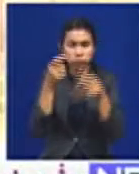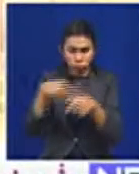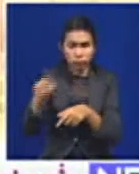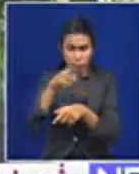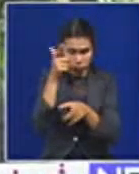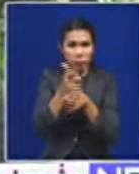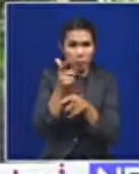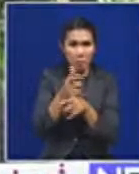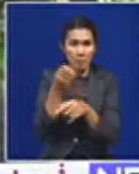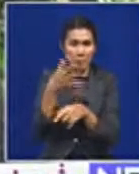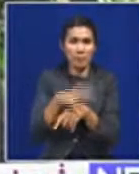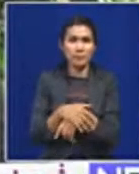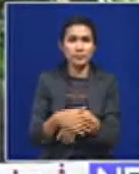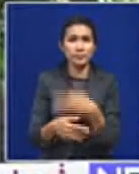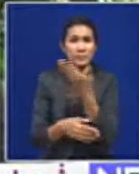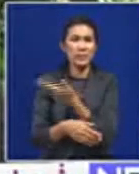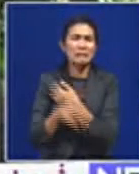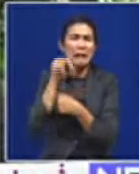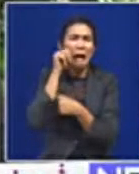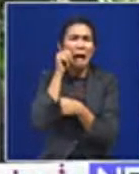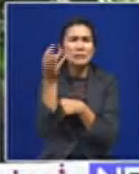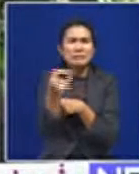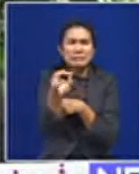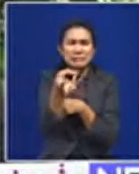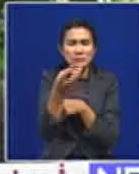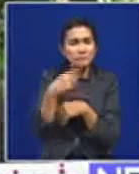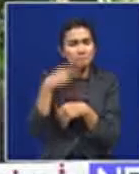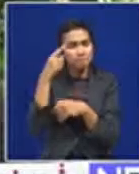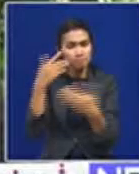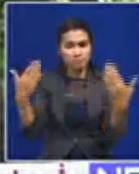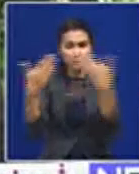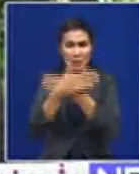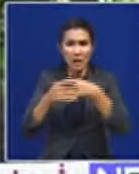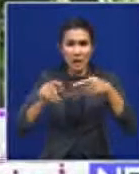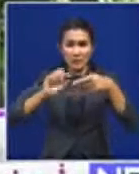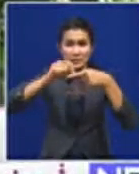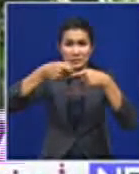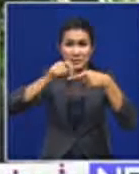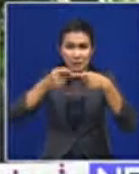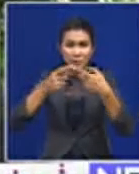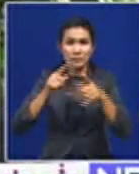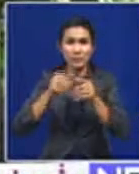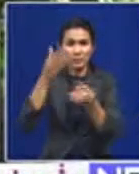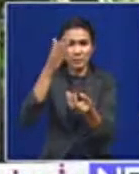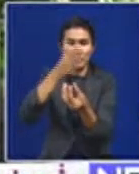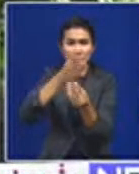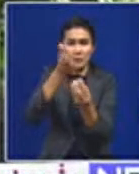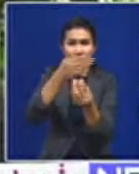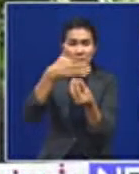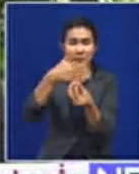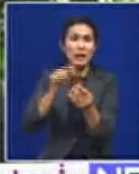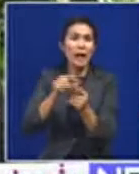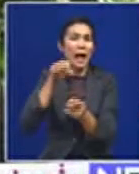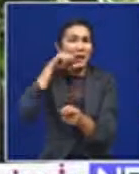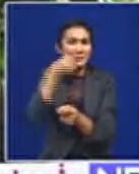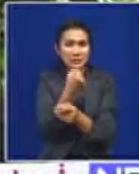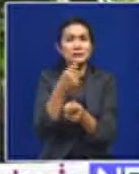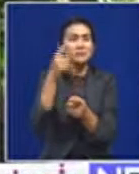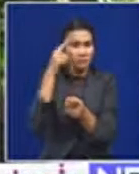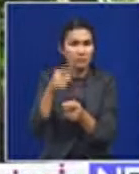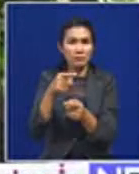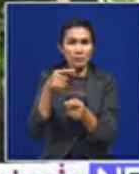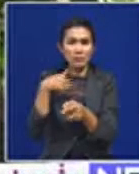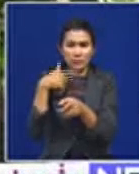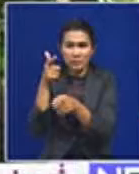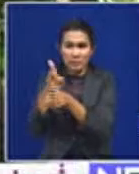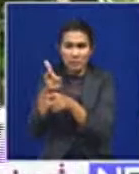ครับ น้ำมันมีน้อยก็เลยหันมาปลูกพวกข้าวโพดปลูกพวกมะเขือแตงกวาเงี้ยก็ใช้น้ำน้อยหน่อยใช้น้ำเยอะม